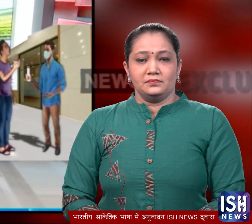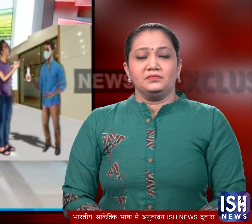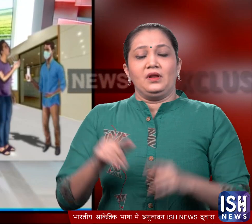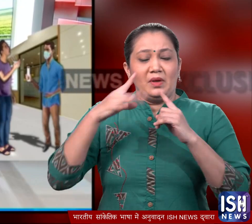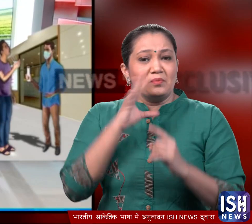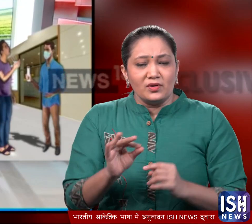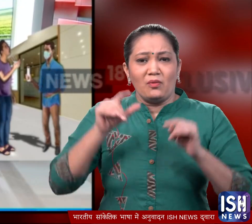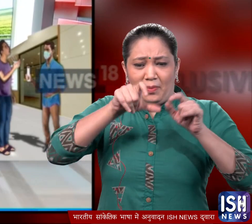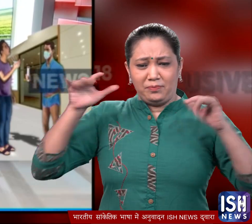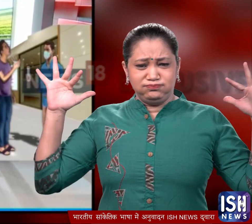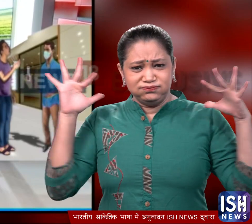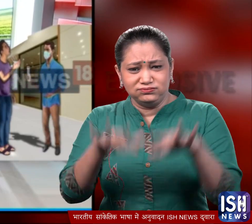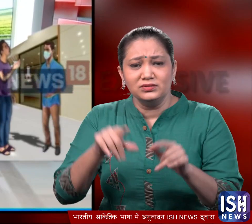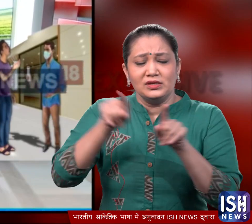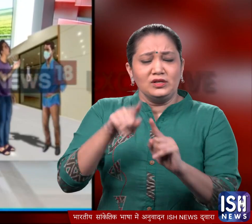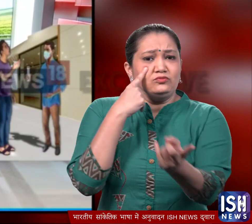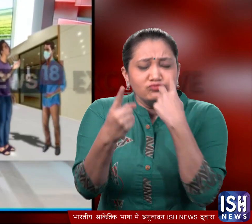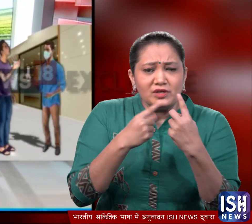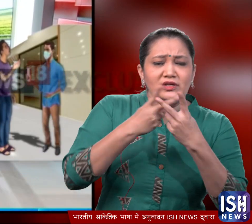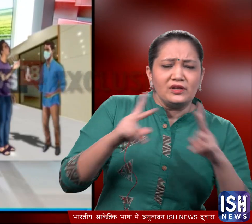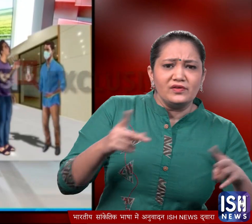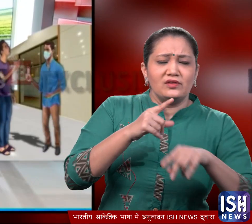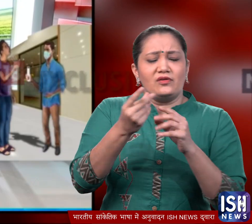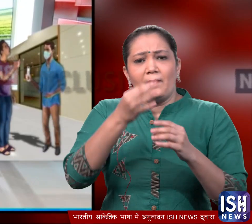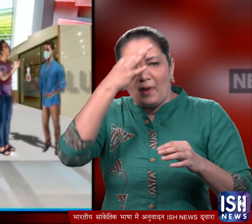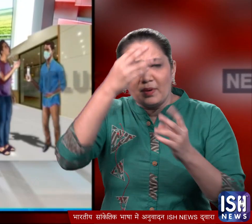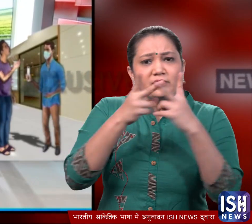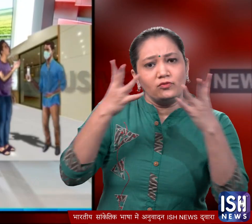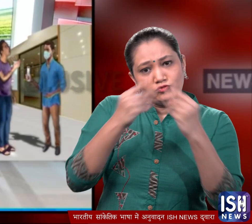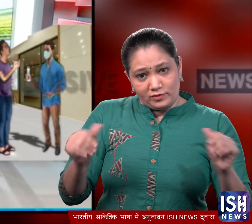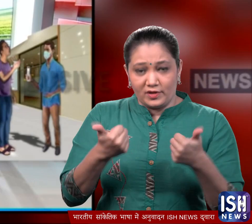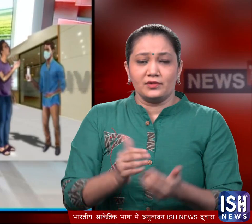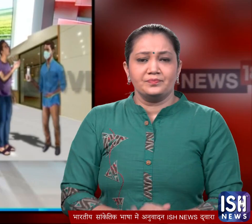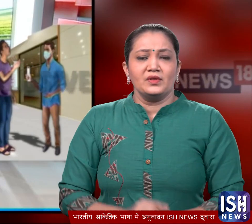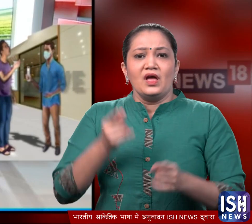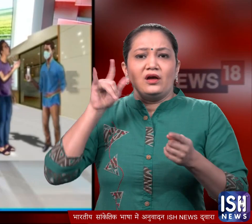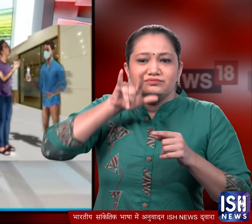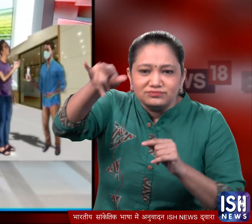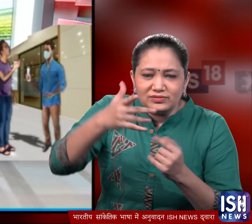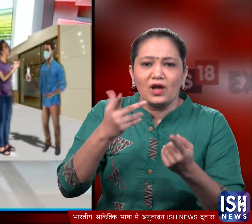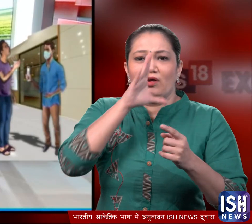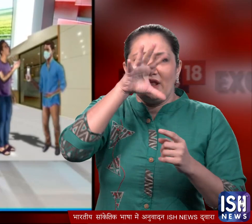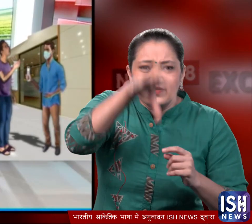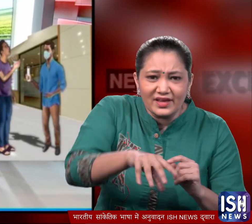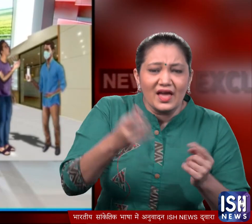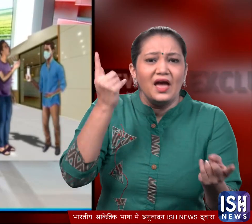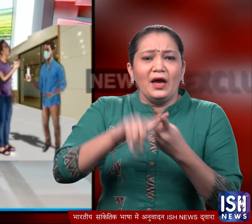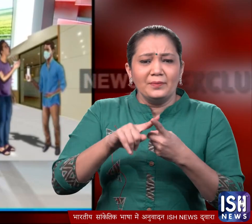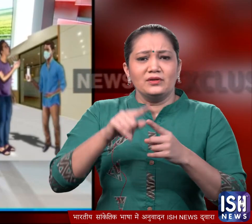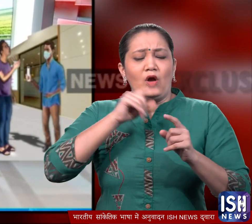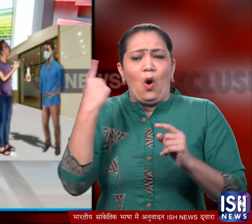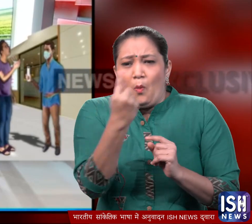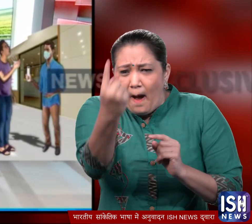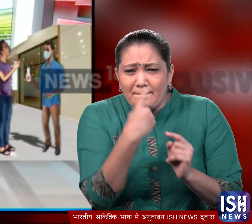होगी। अहम यह भी है कि भीड़ भाड़ वाली जगहों पर इस तकनीक से होने वाले टेस्ट कई मुसीबतें कम कर सकते हैं। मसलन हवाई अड्डों या रेलवे स्टेशनों पर